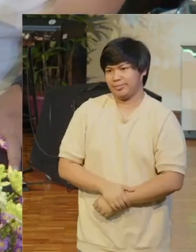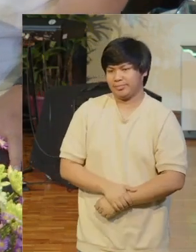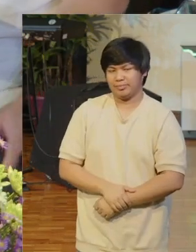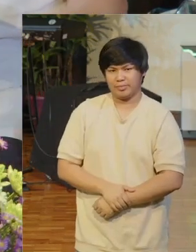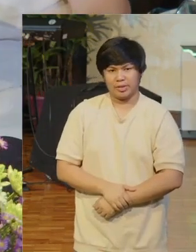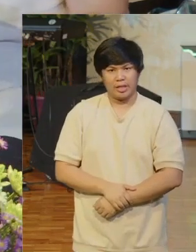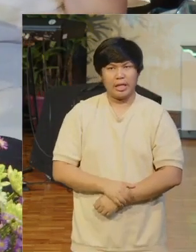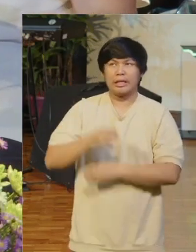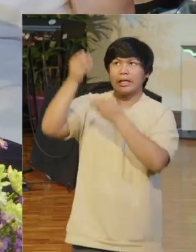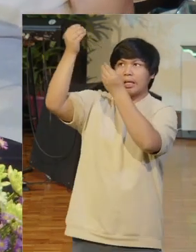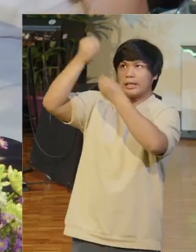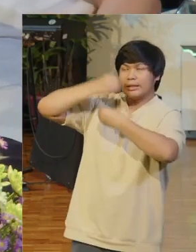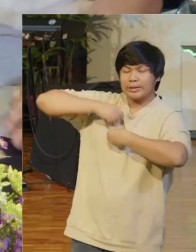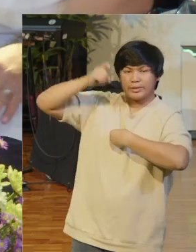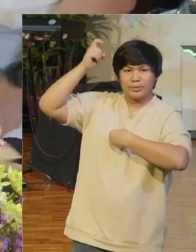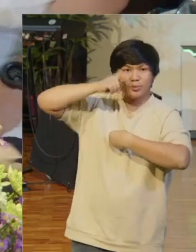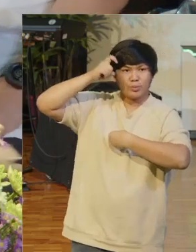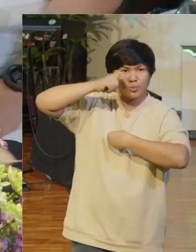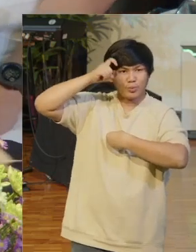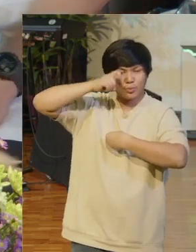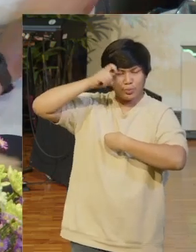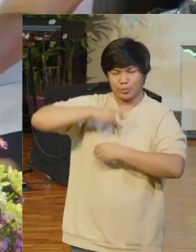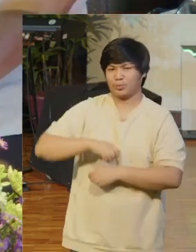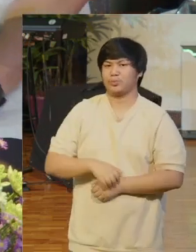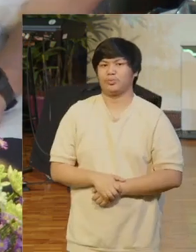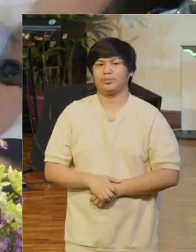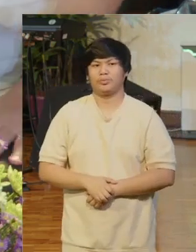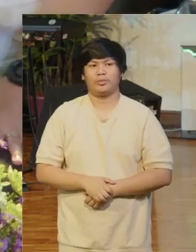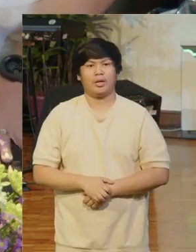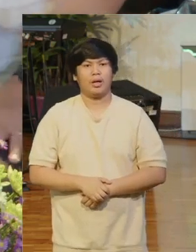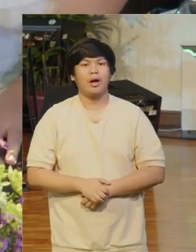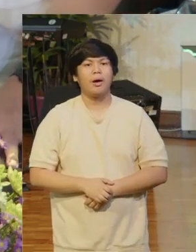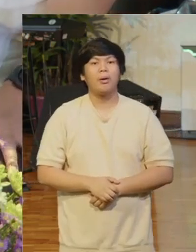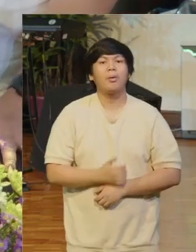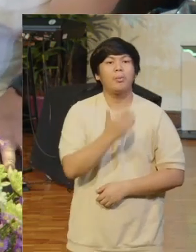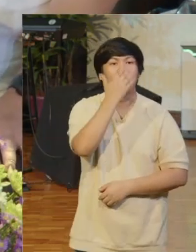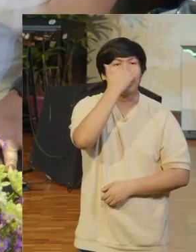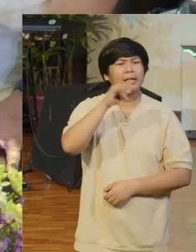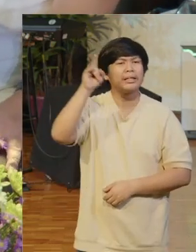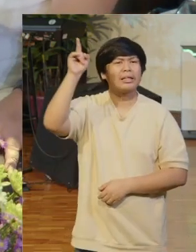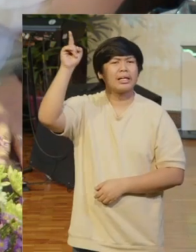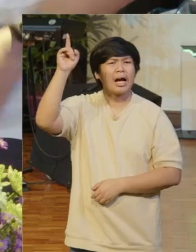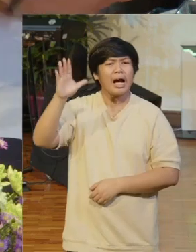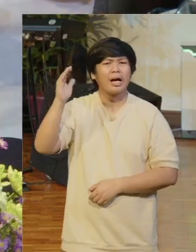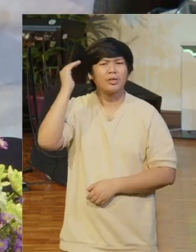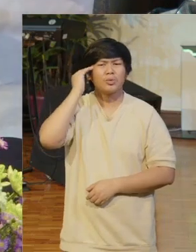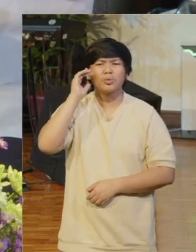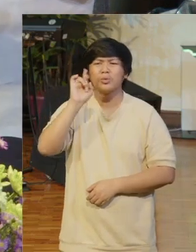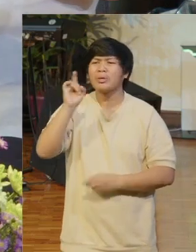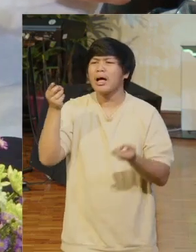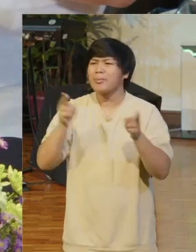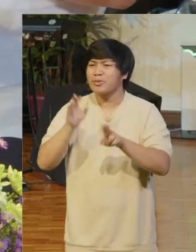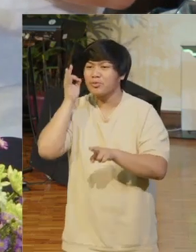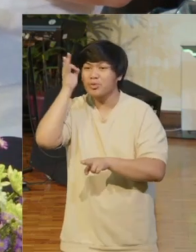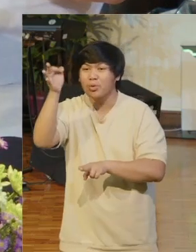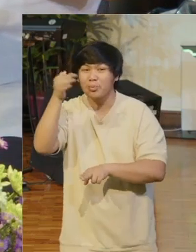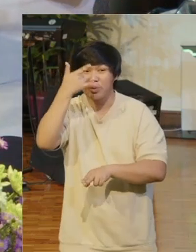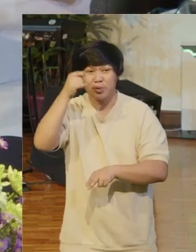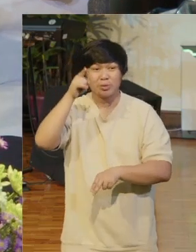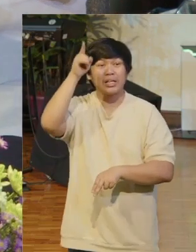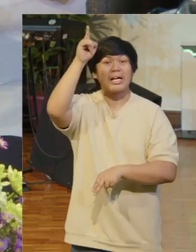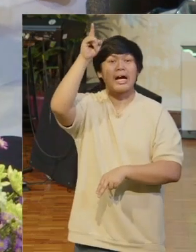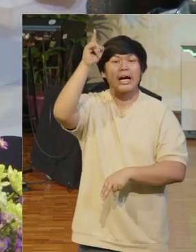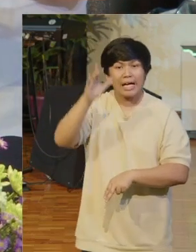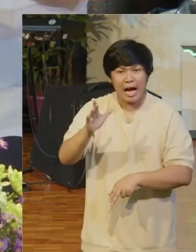knowledge to those who have understanding. Bakit alam ng Diyos kung anong mangyayari? Kasi siya ang nagbigay ng panaginip na yon